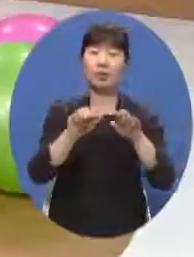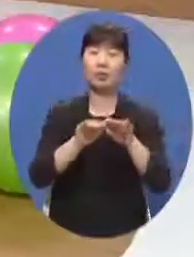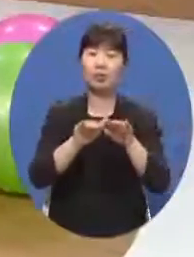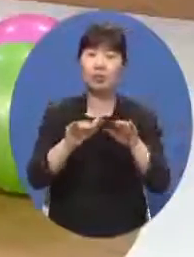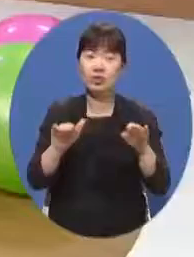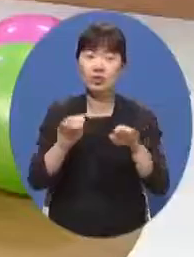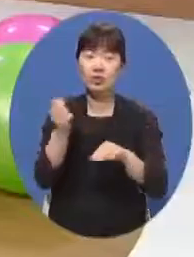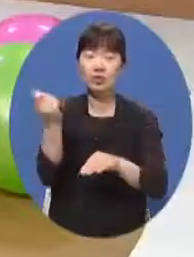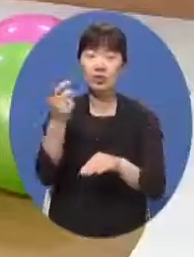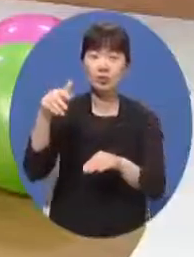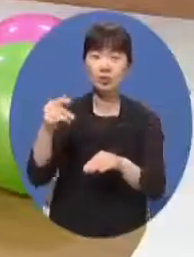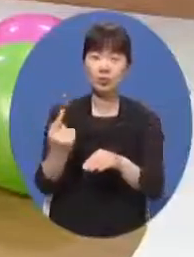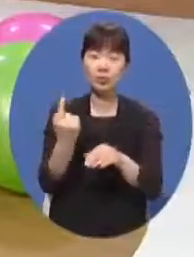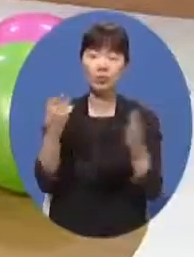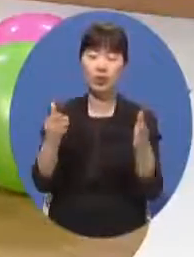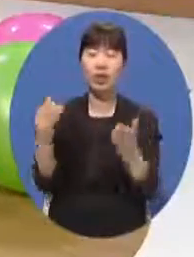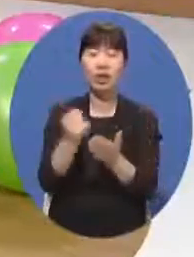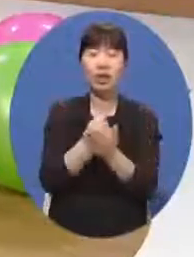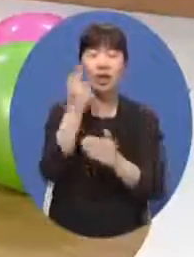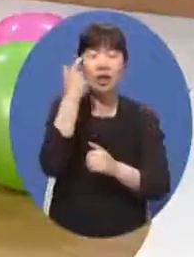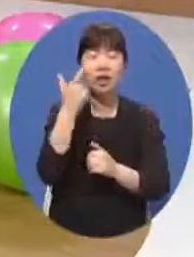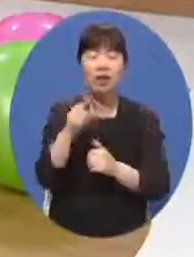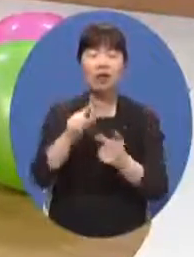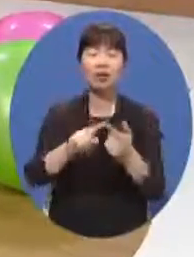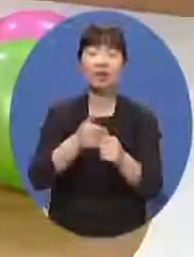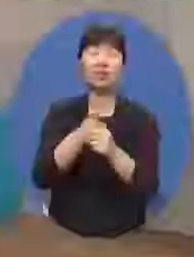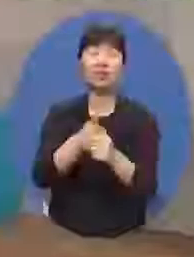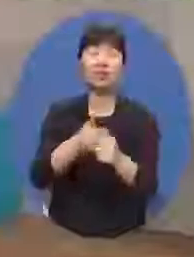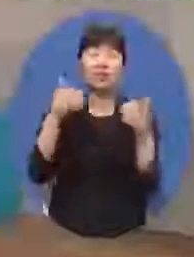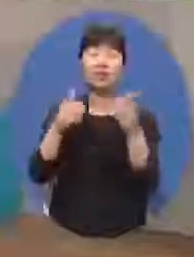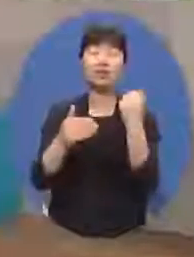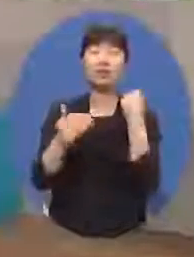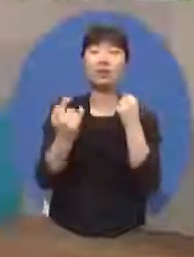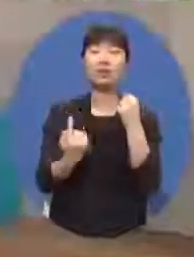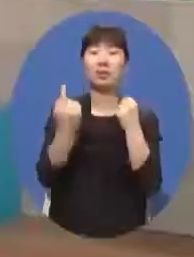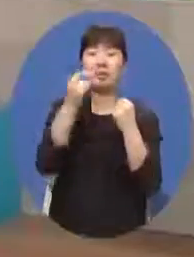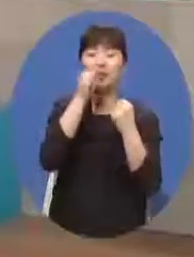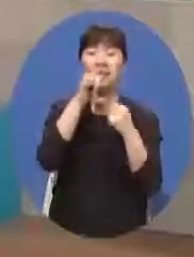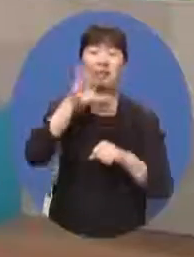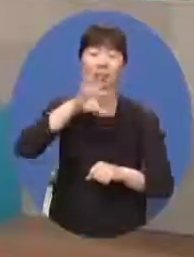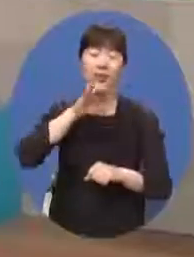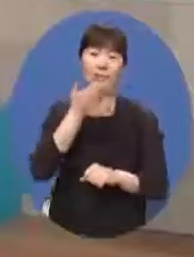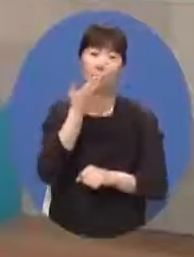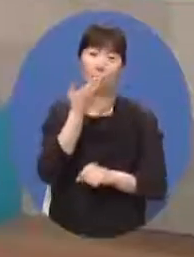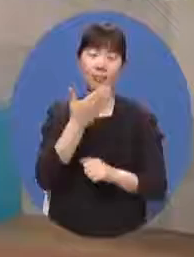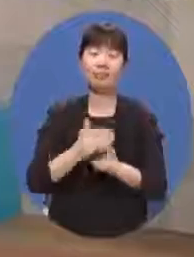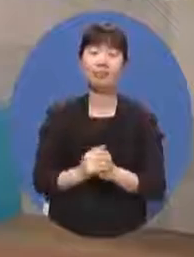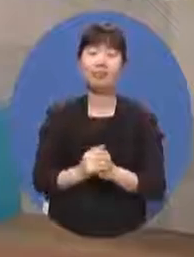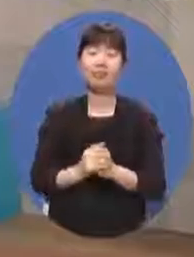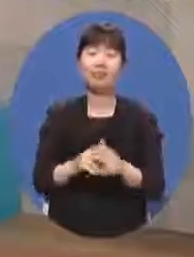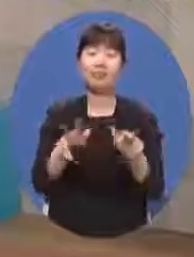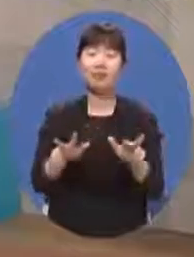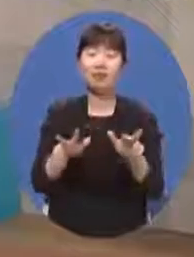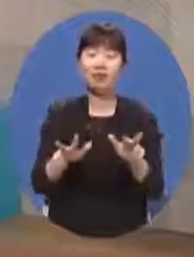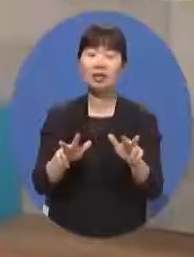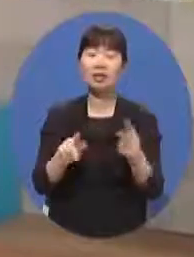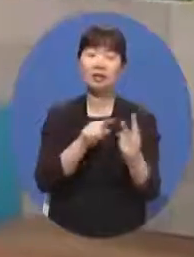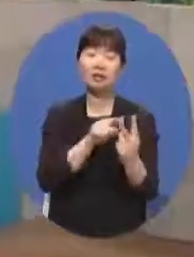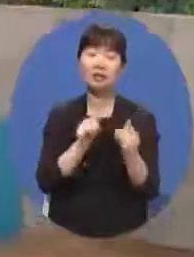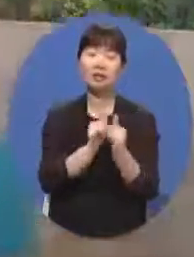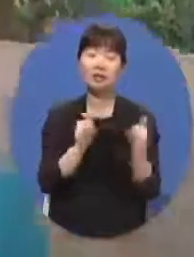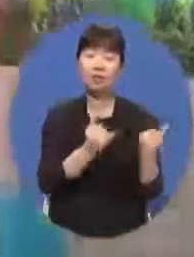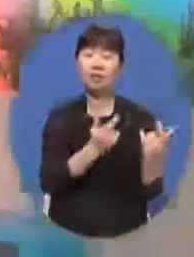균형을 몇 초간 잡냐. 네, 이걸 따라서 이제 집중력이 어느 정도 높아지느냐 연습을 할수 있는데요. 지금 두분다